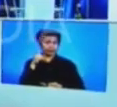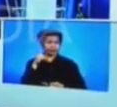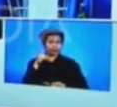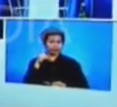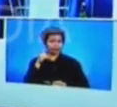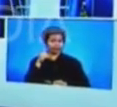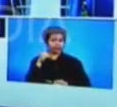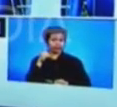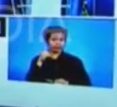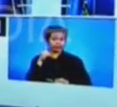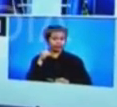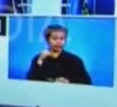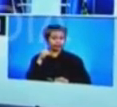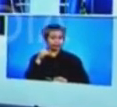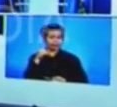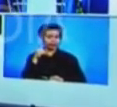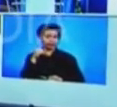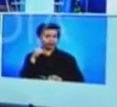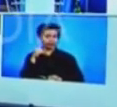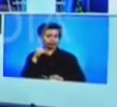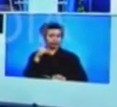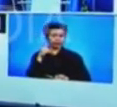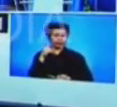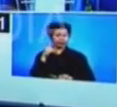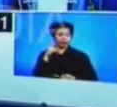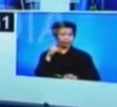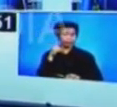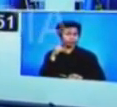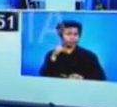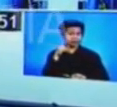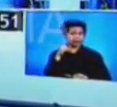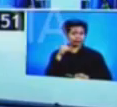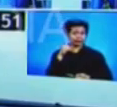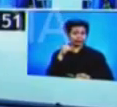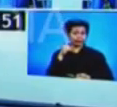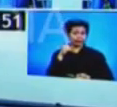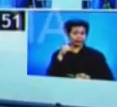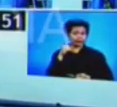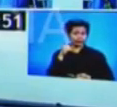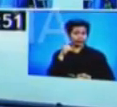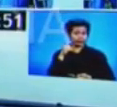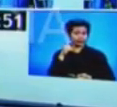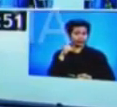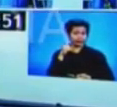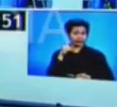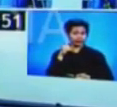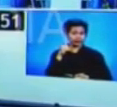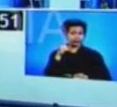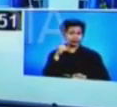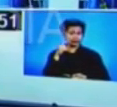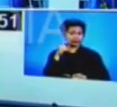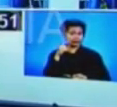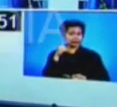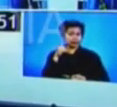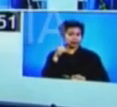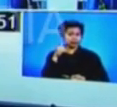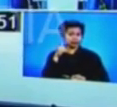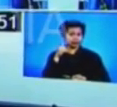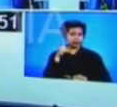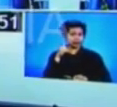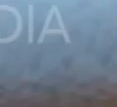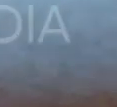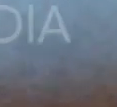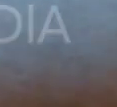Agus gitu segala macam dari sara gimana Sara kalau nama saya enggak wajarlah mengenai penggunaan nama Rahman Nurjana dan